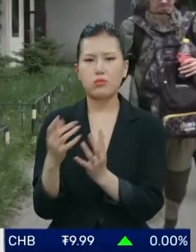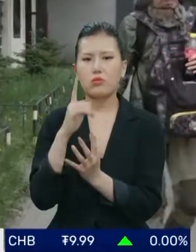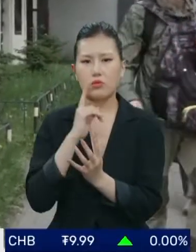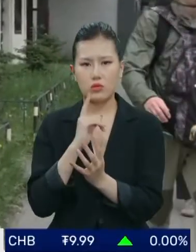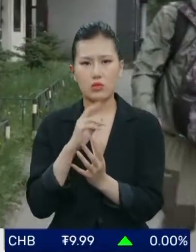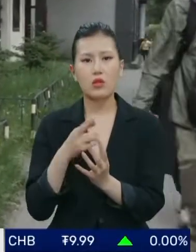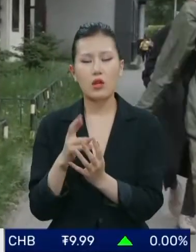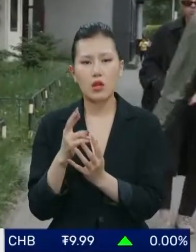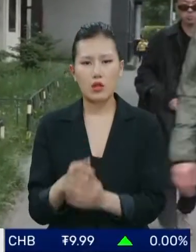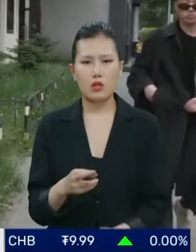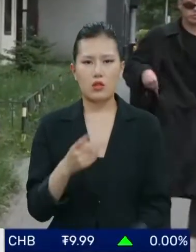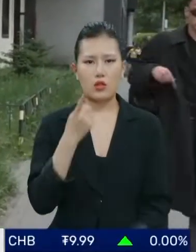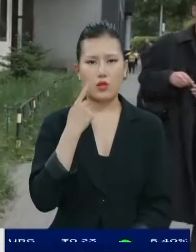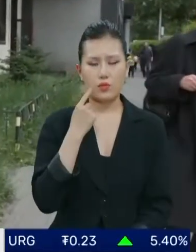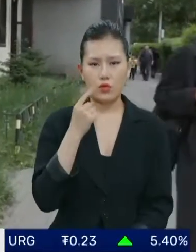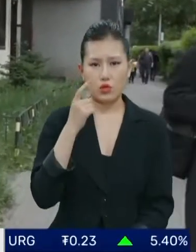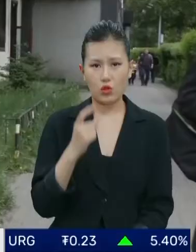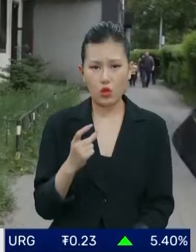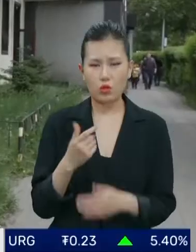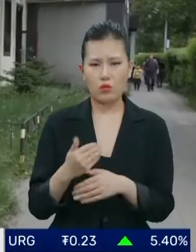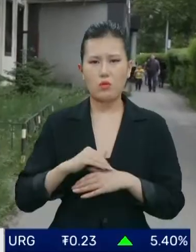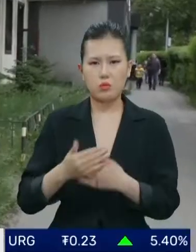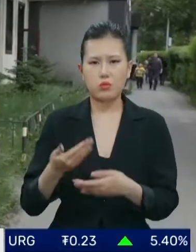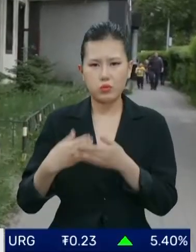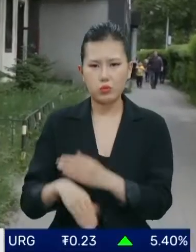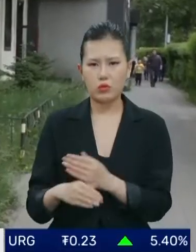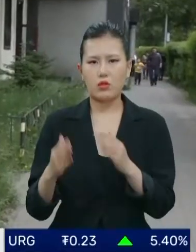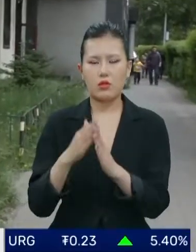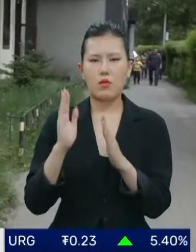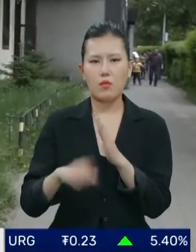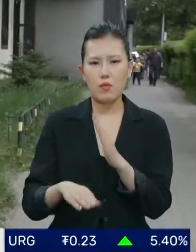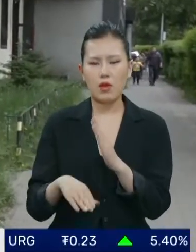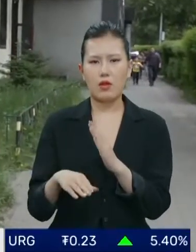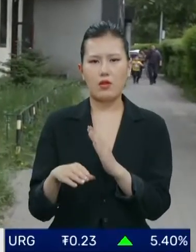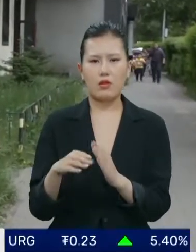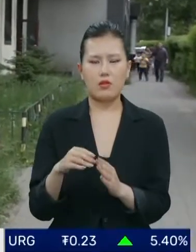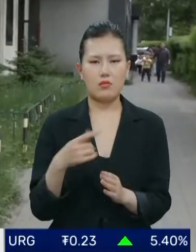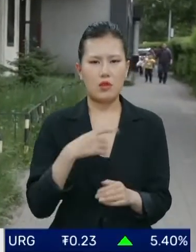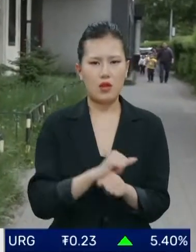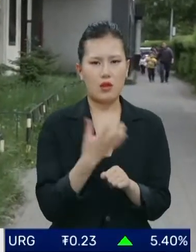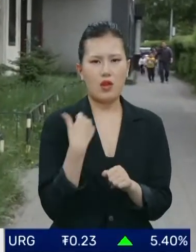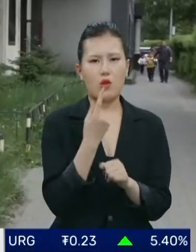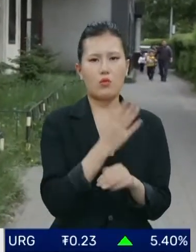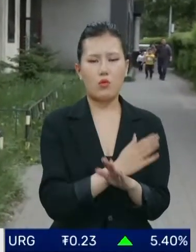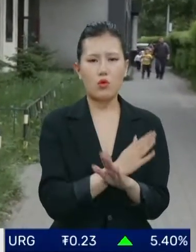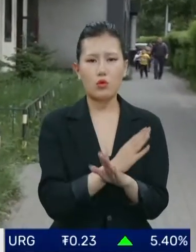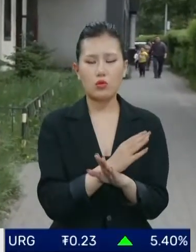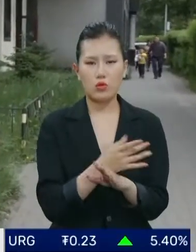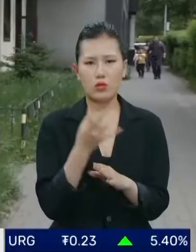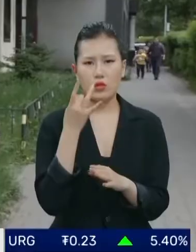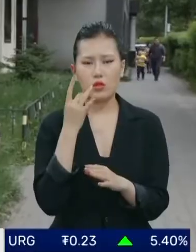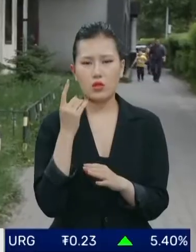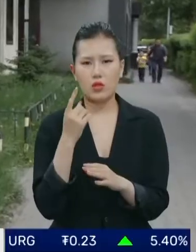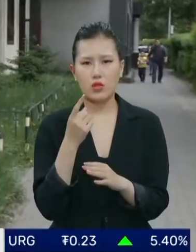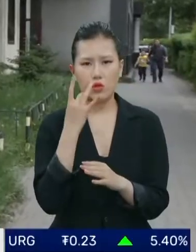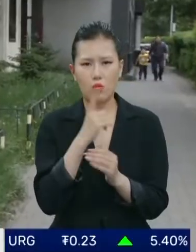тий. Ерөөсөө гэрийн ажил хийх хэрэгтэй, ар гэрээ авах ёстой гэдэг. Энэ нь бол гендрийн асуудлыг бол бууруулад бас нэг энэ